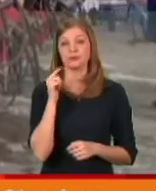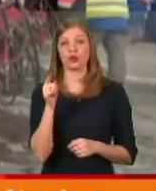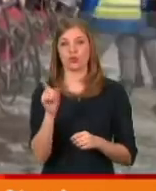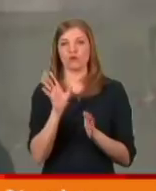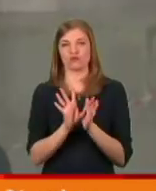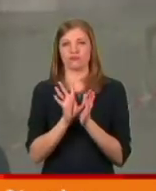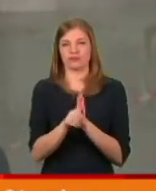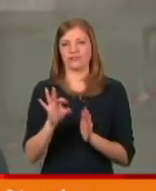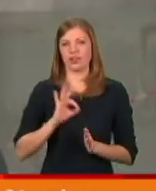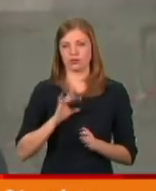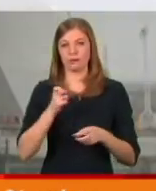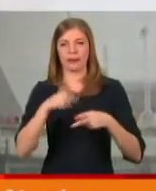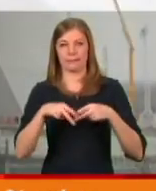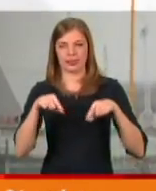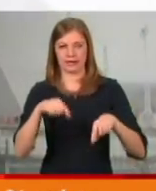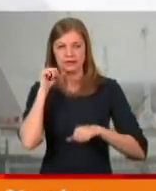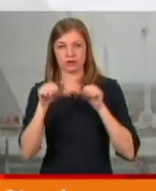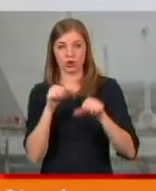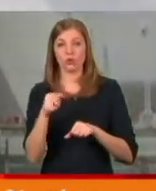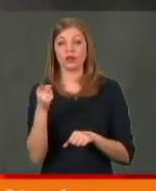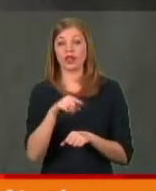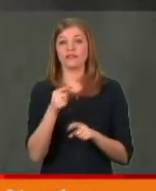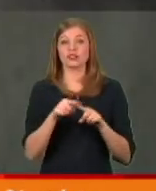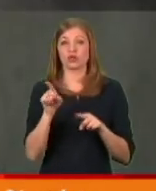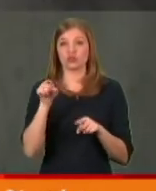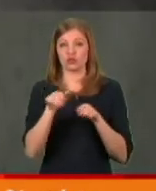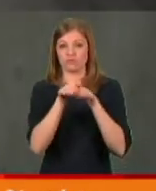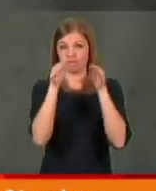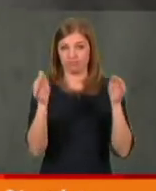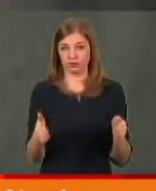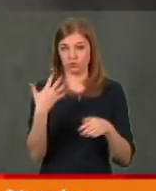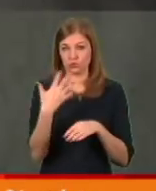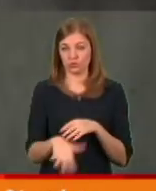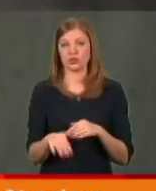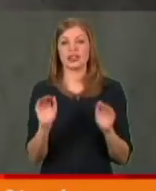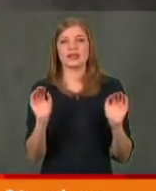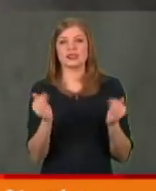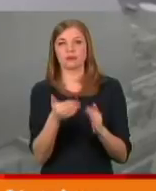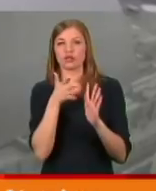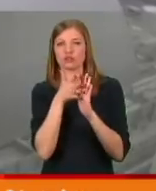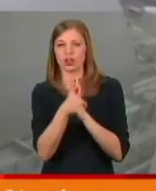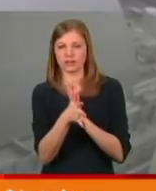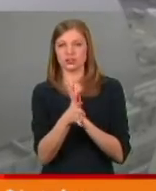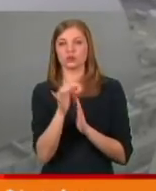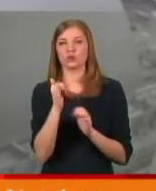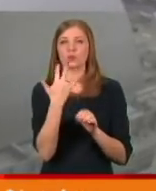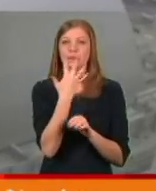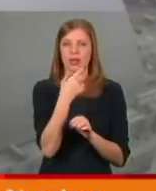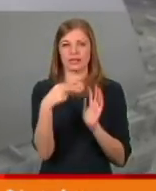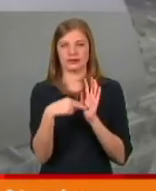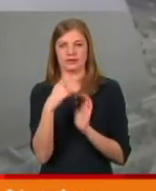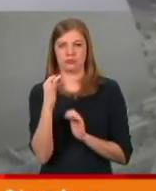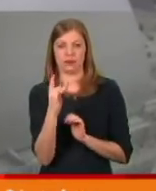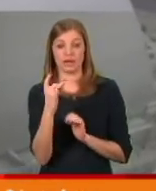ведуть в експлуатацію наприкінці року. Але навіть те, що реактор накрили аркою, зменшило радіаційний фон у 5-7